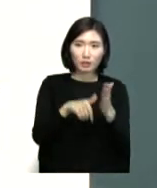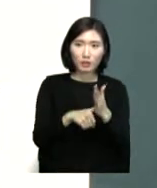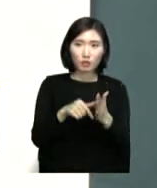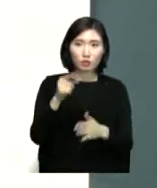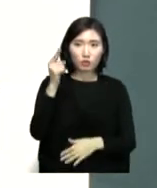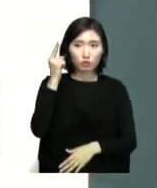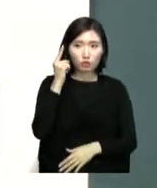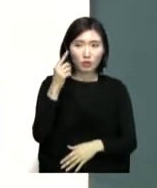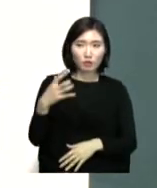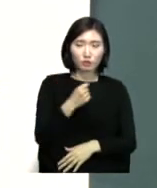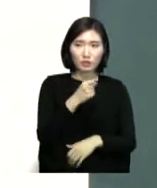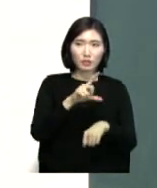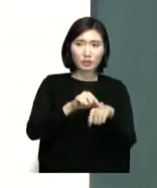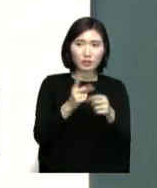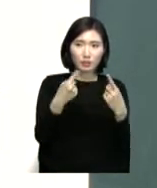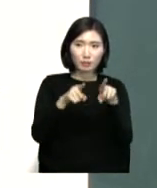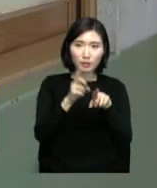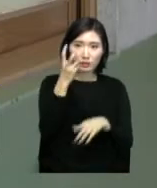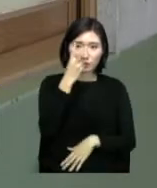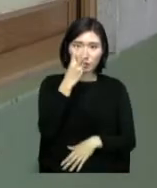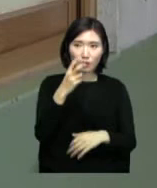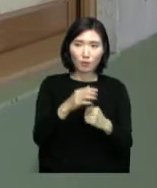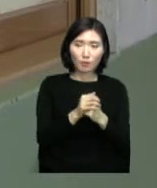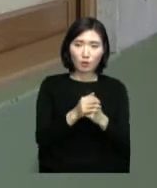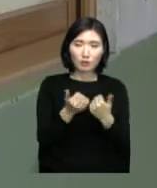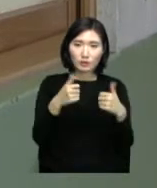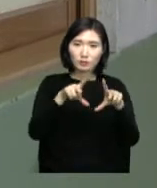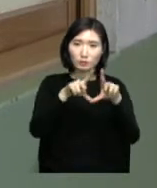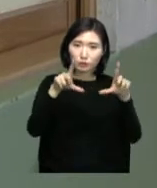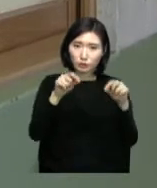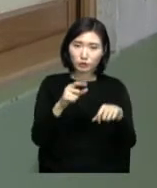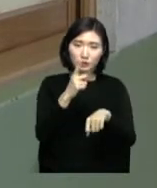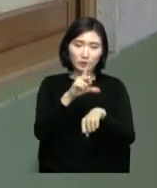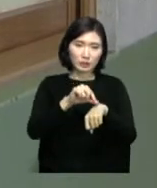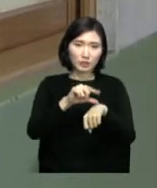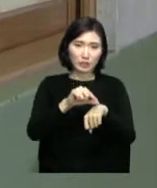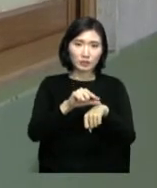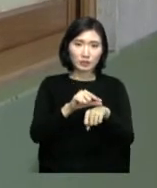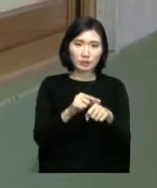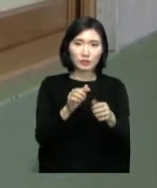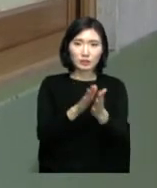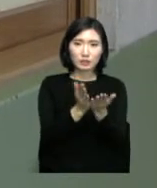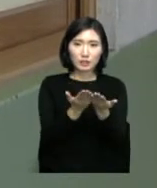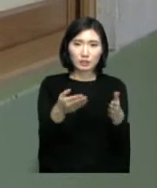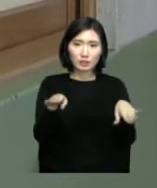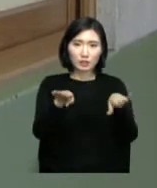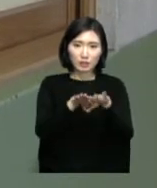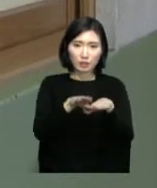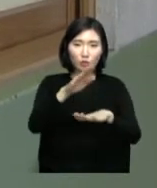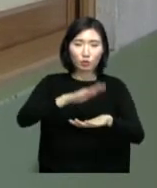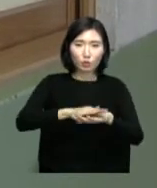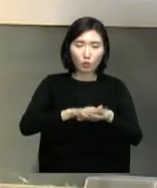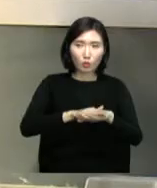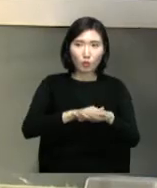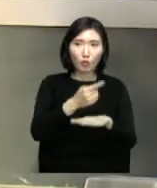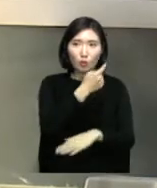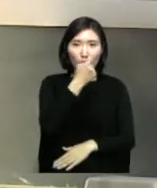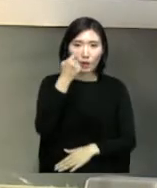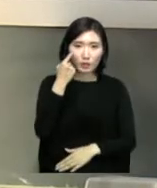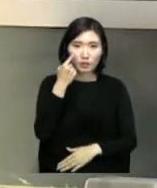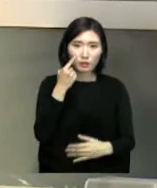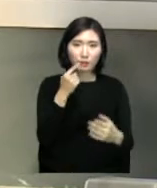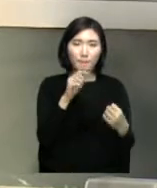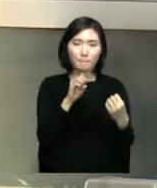확인합니다 이때 신분증 수험표 와 함께 시계를 책상에 올려 둬야 하는데 감독관의 확인 요구에 응하지